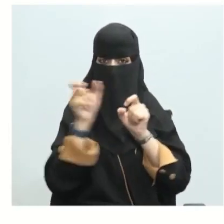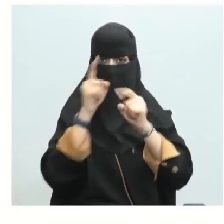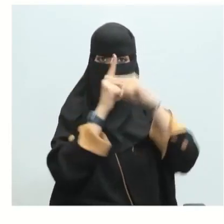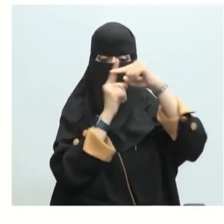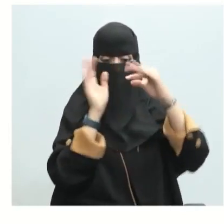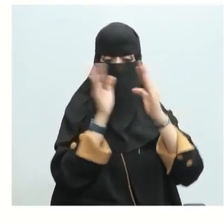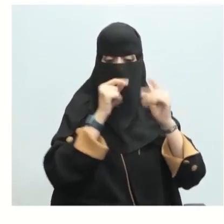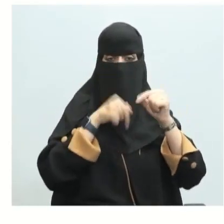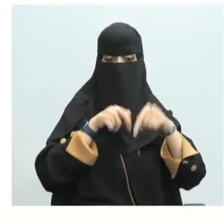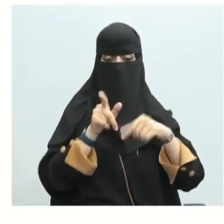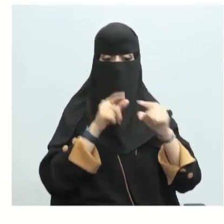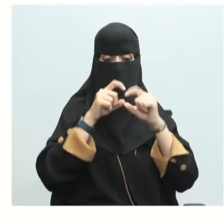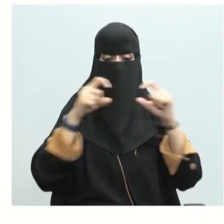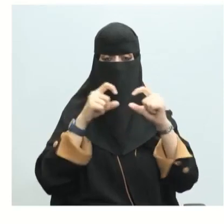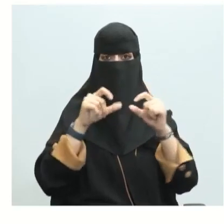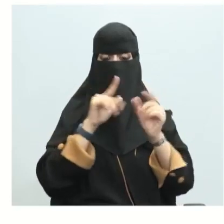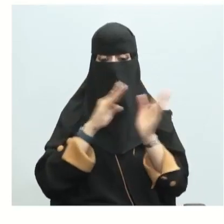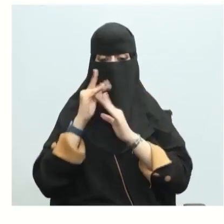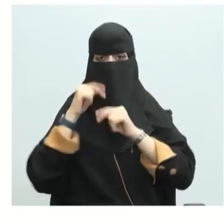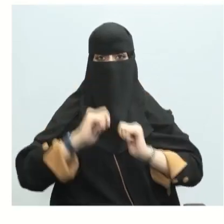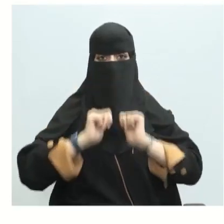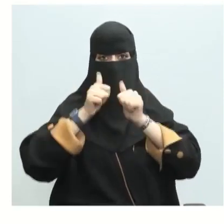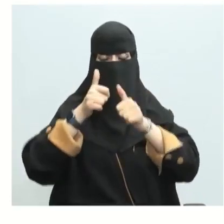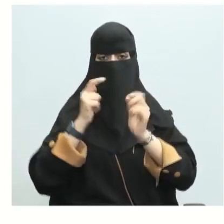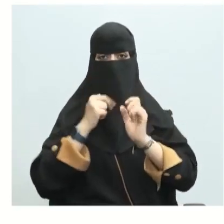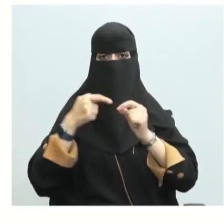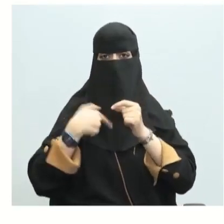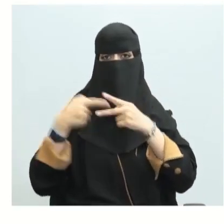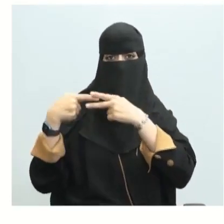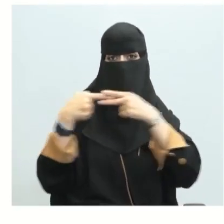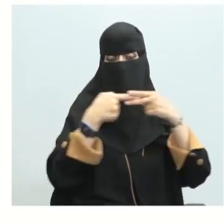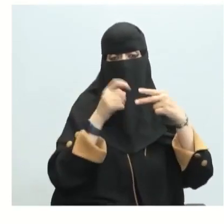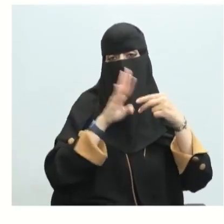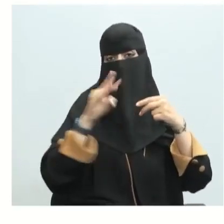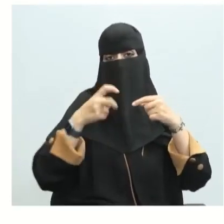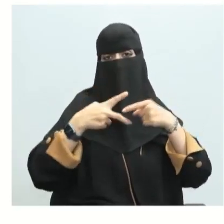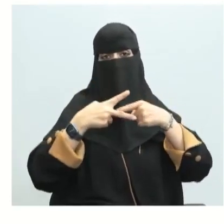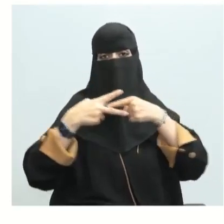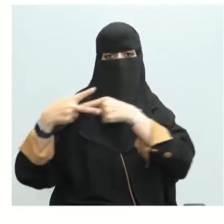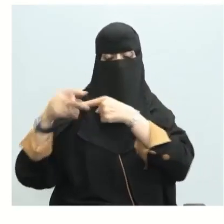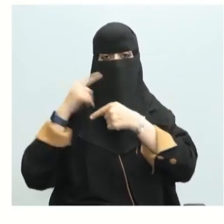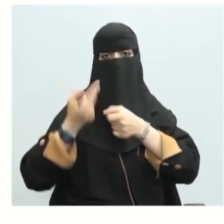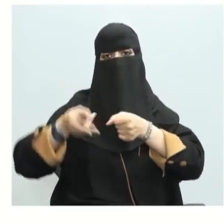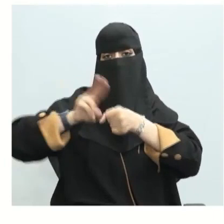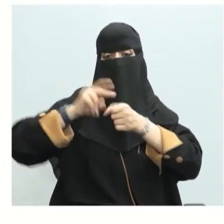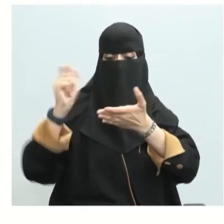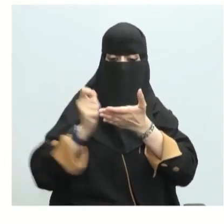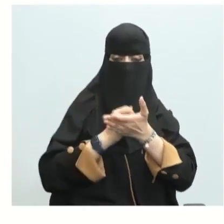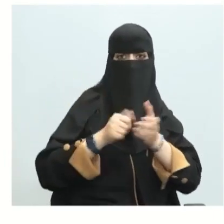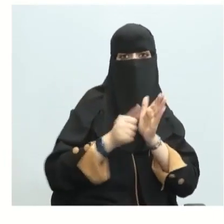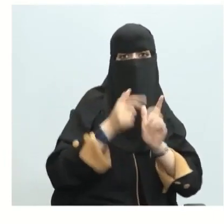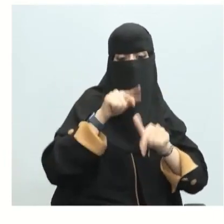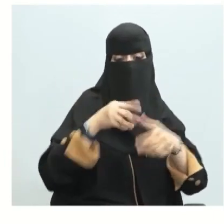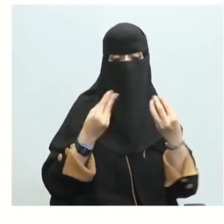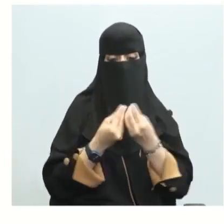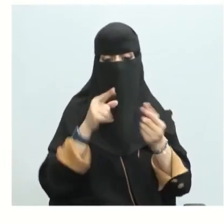تصبح المعادله كالتالي لاحظ انني قمت بعكس السهم او اقوم بترتيبها من جديد ثاني اكسيد الكبريت مع